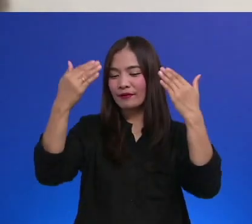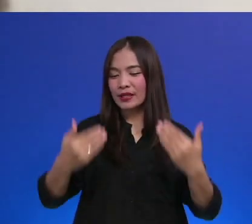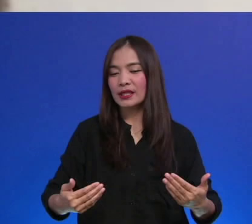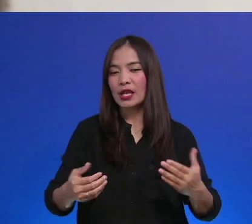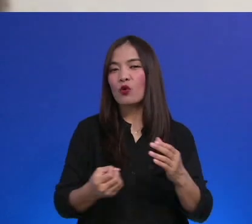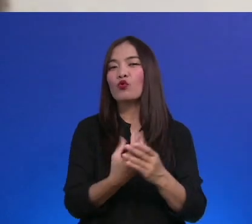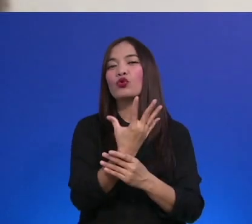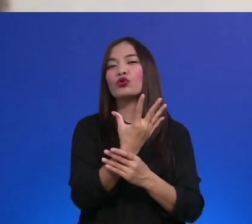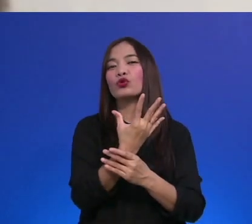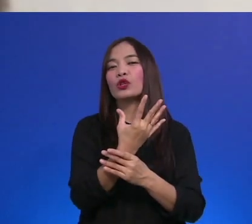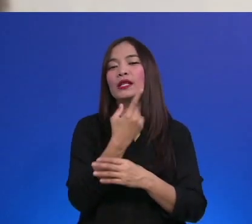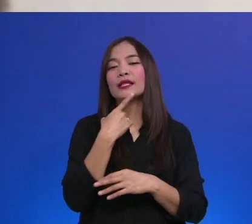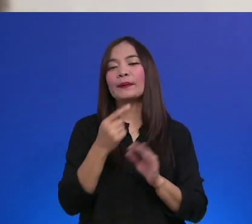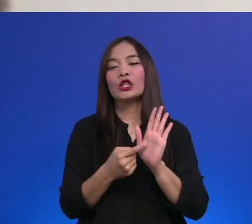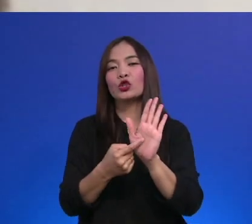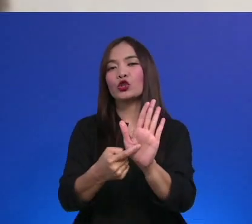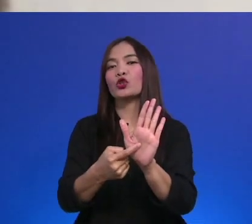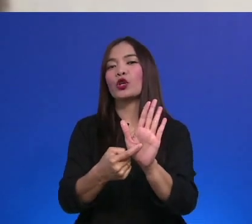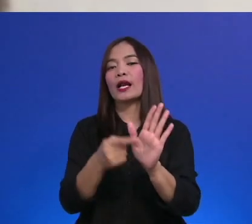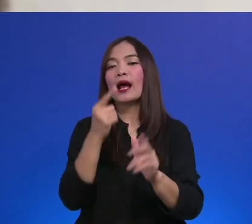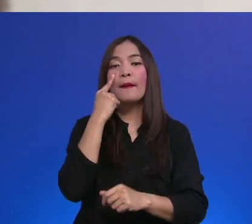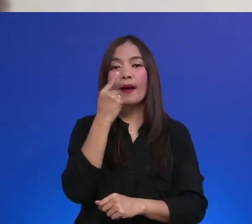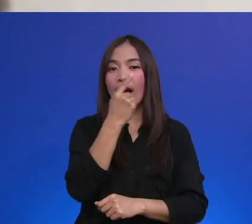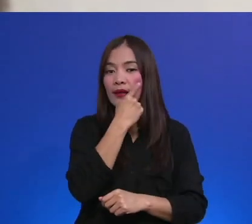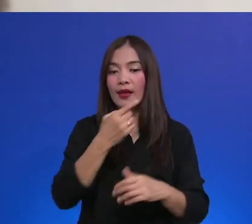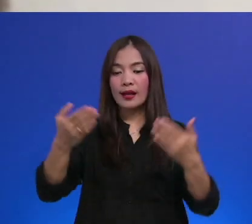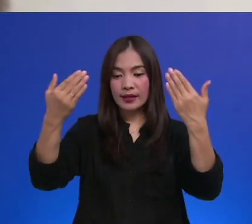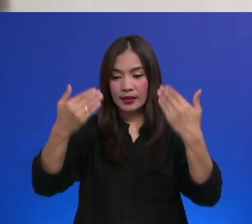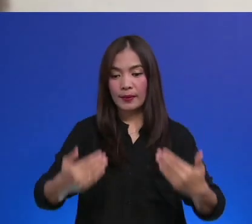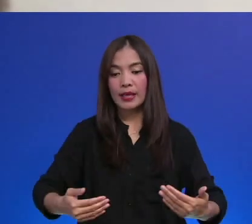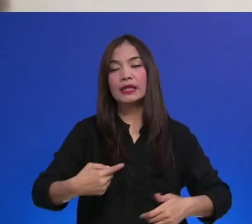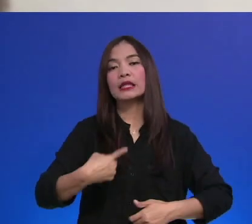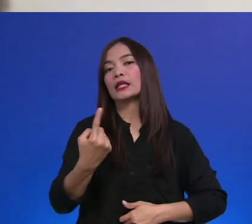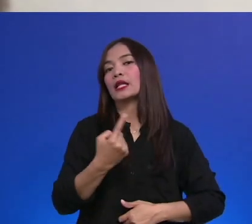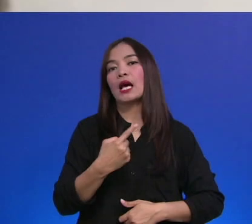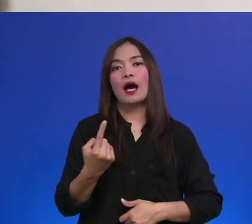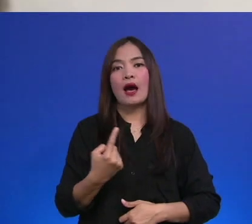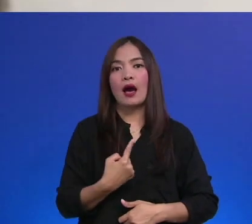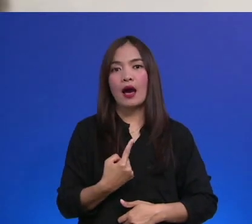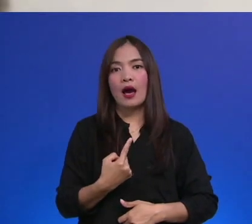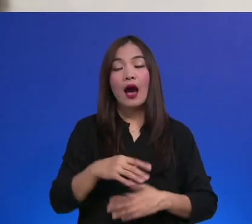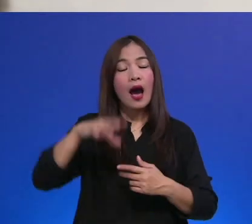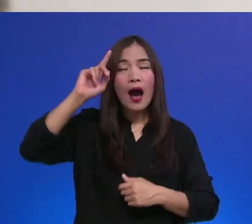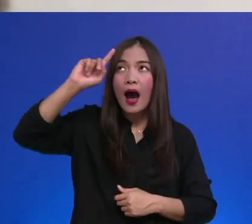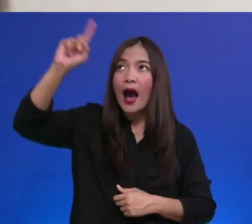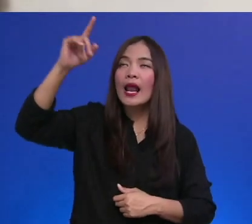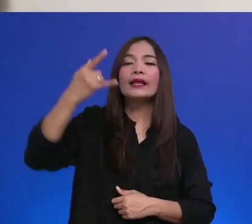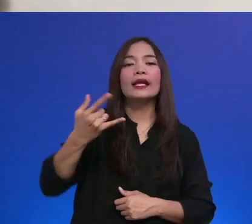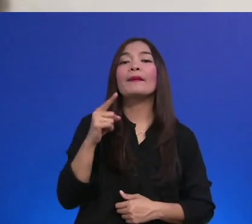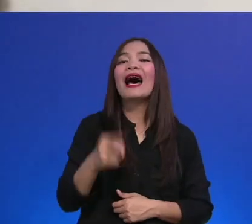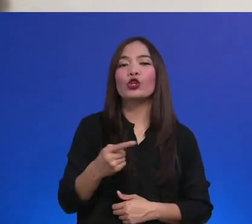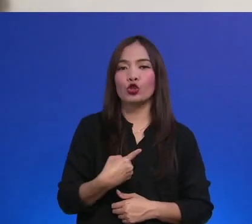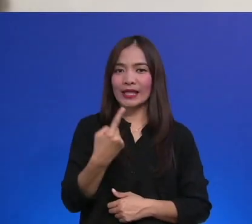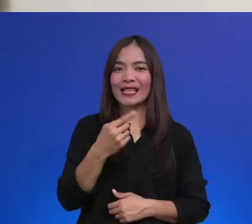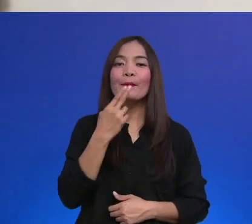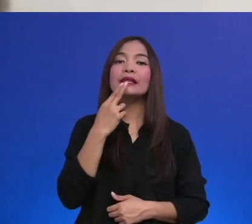wujud yang bisa dilihat dengan mata jasmani dan ini kehormatan saudara